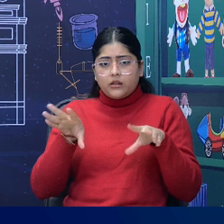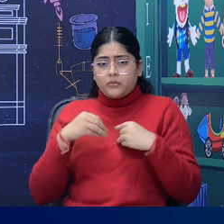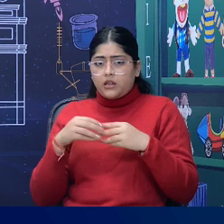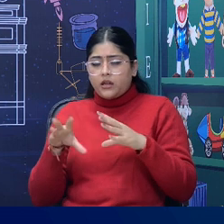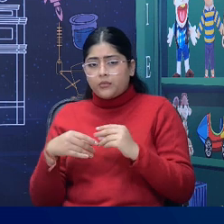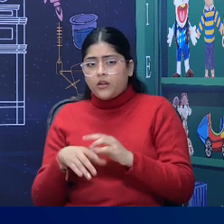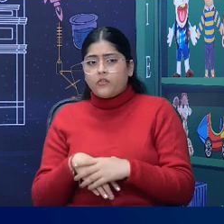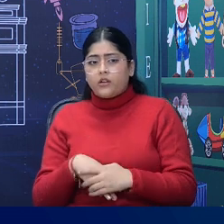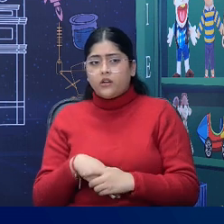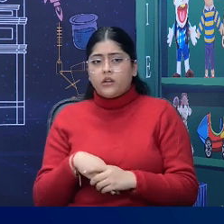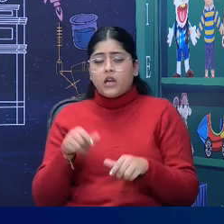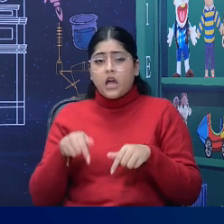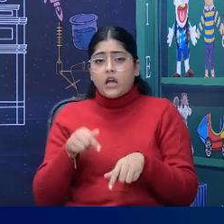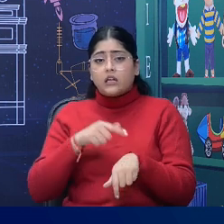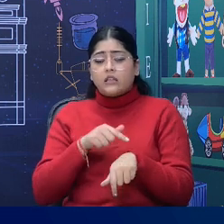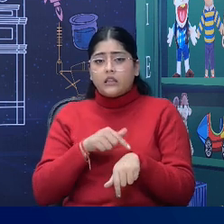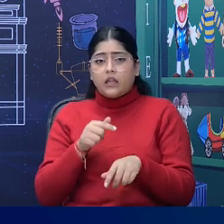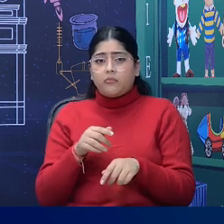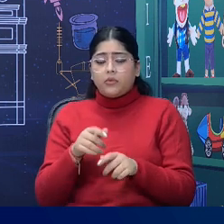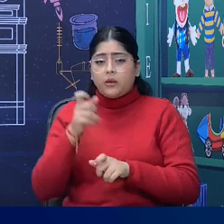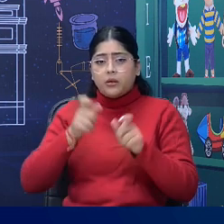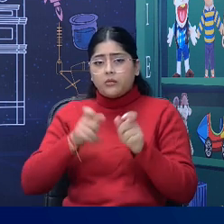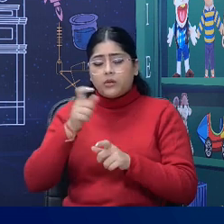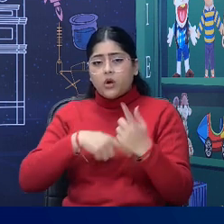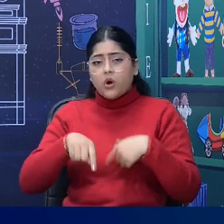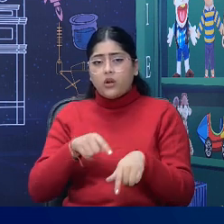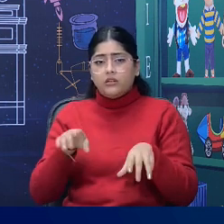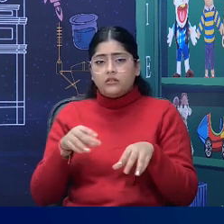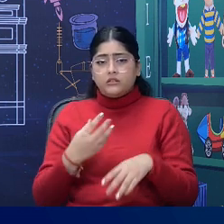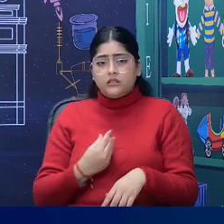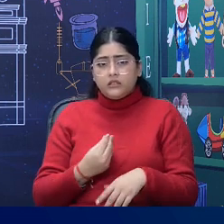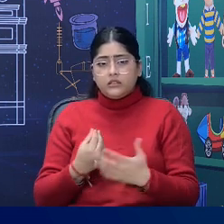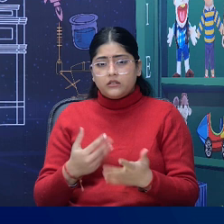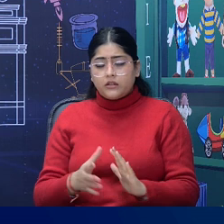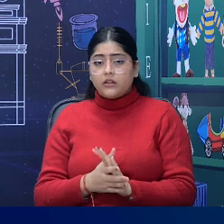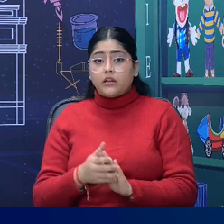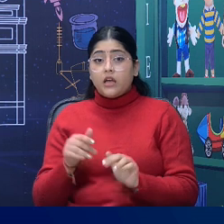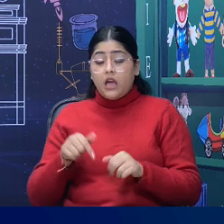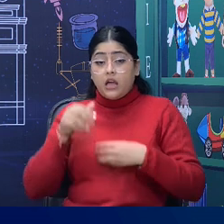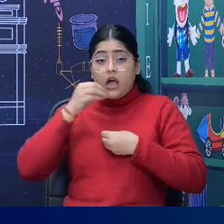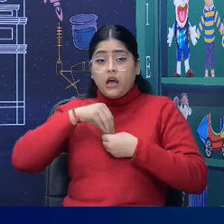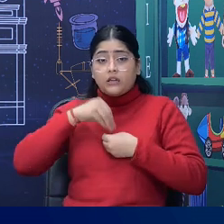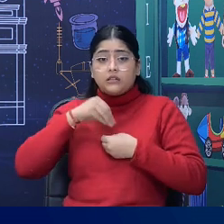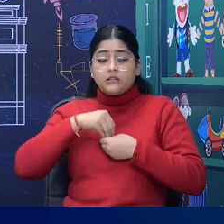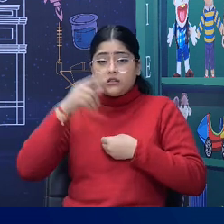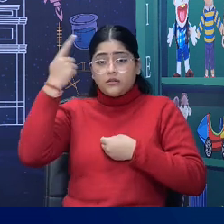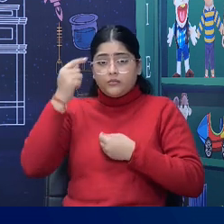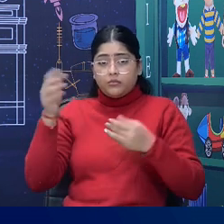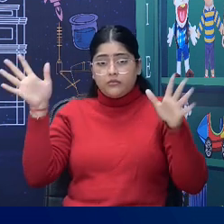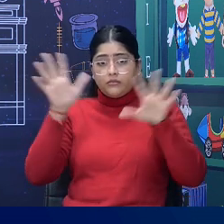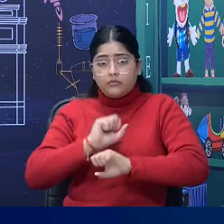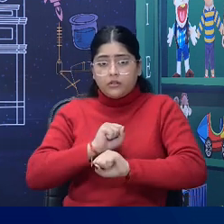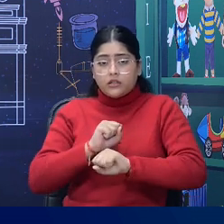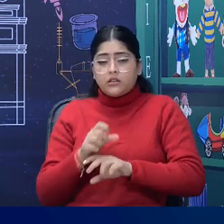मनुष्य अंधकार से घबरा उठा है जी वो पथ भ्रष्ट हो गया है आज आत्मा में भी अंधकार है मानव आत्मा